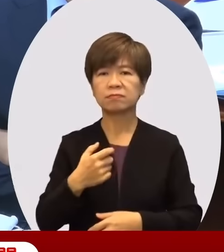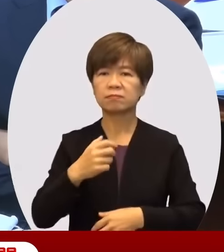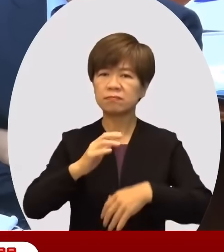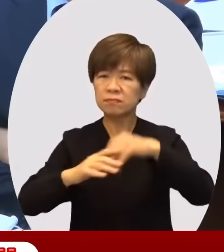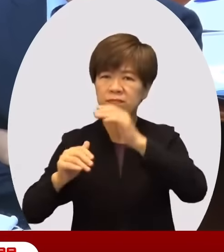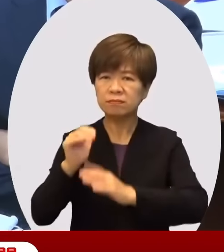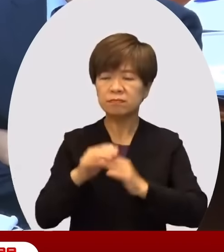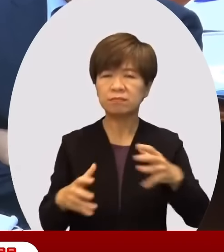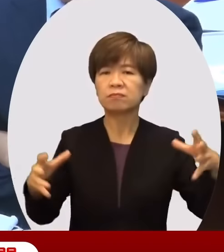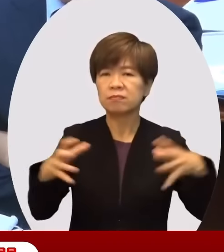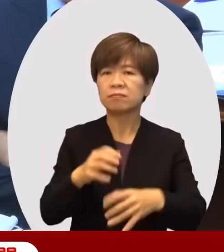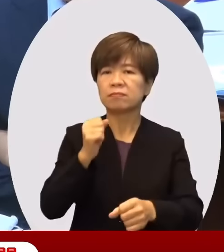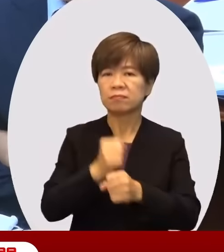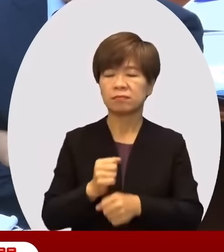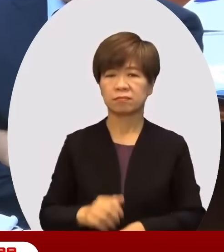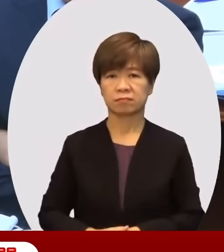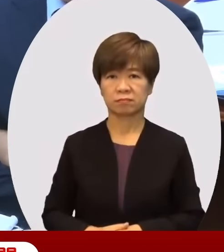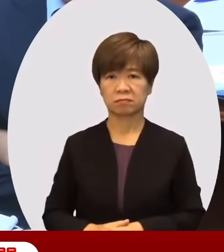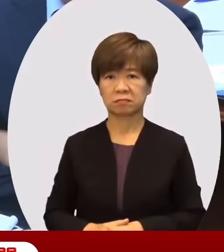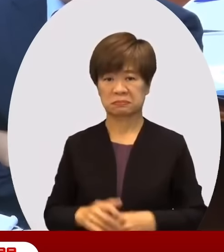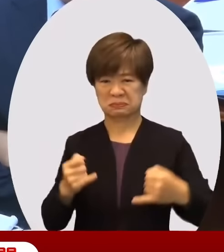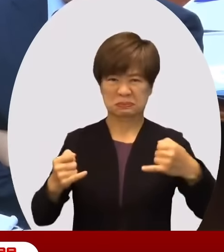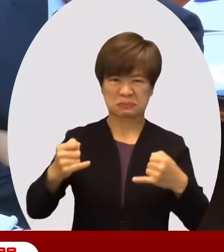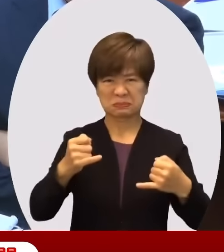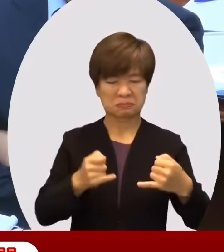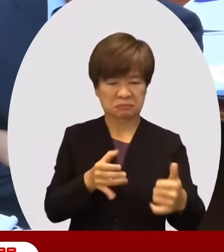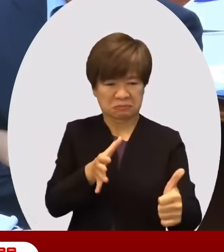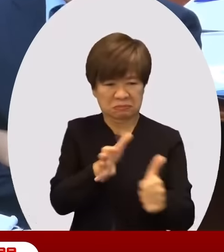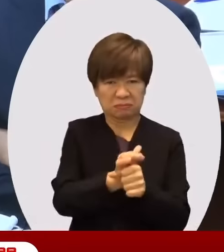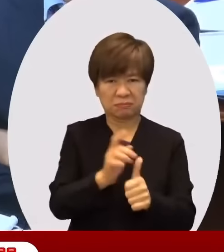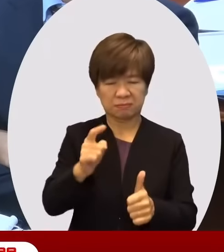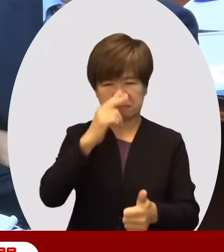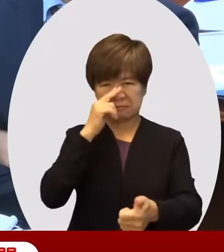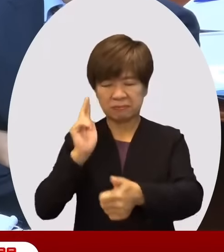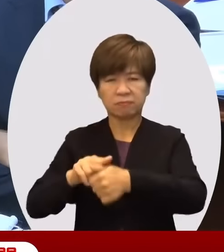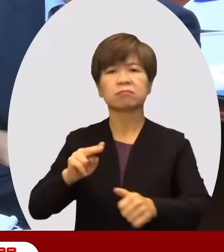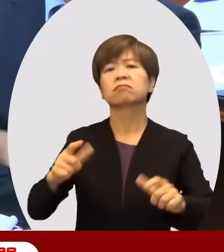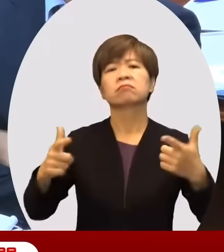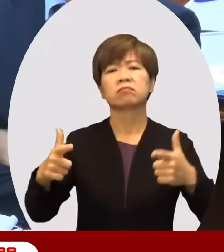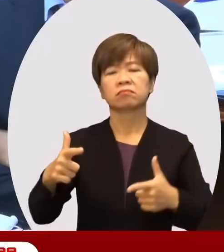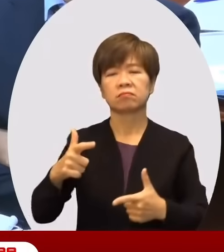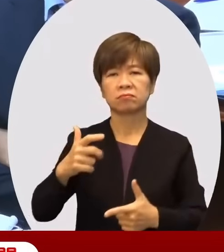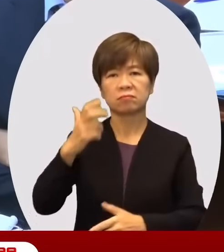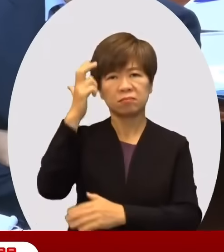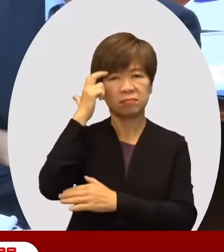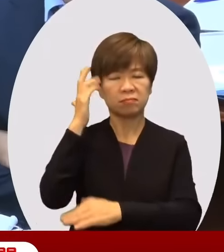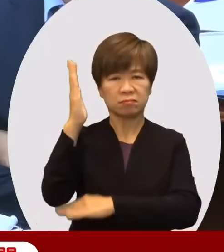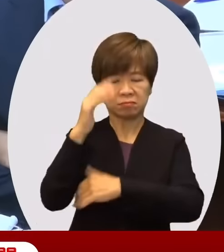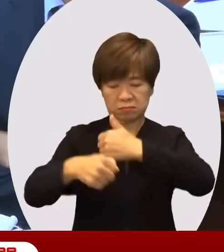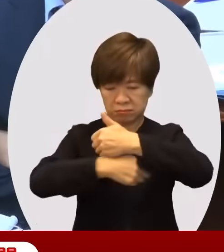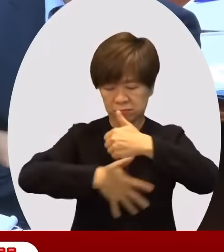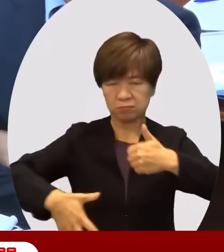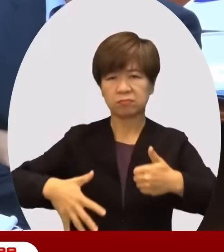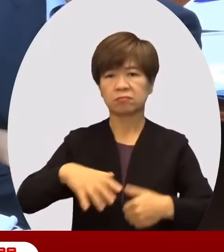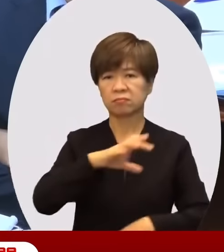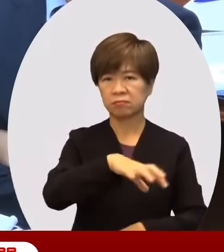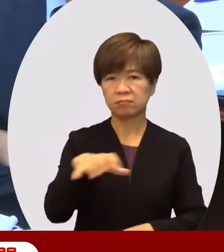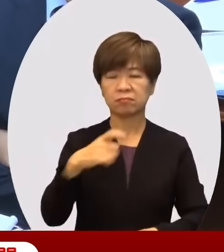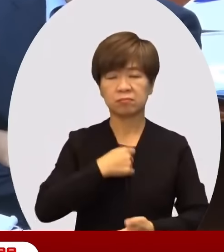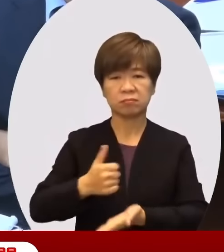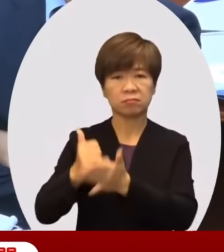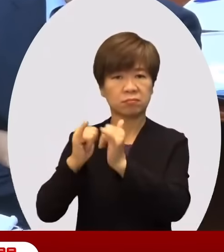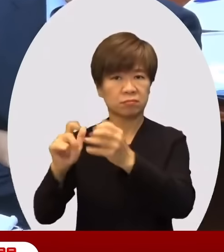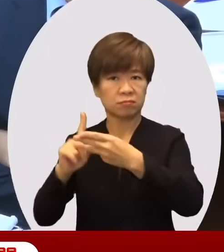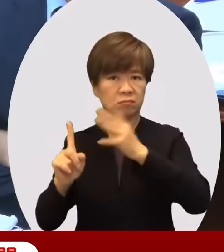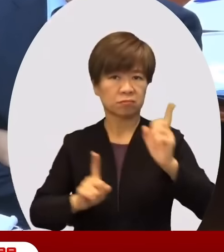够合作，而不是要相互杯葛对抗。那所有的宪政机关都应该尊重民主自由法治